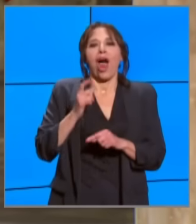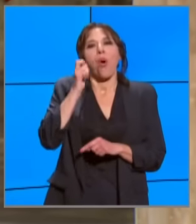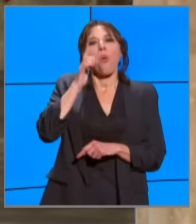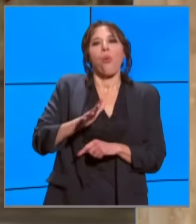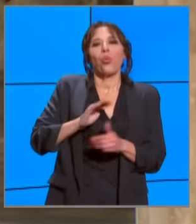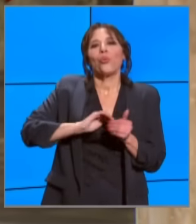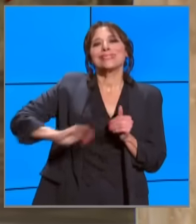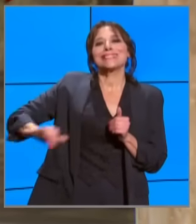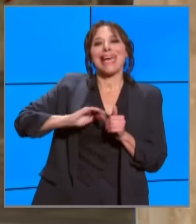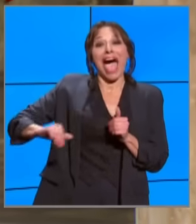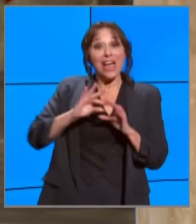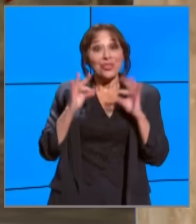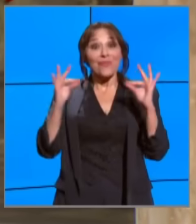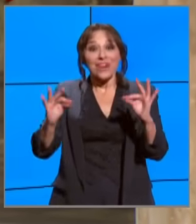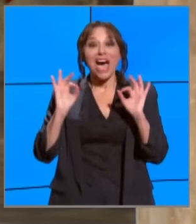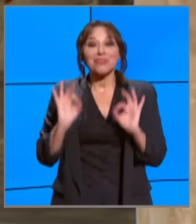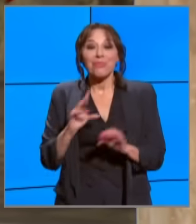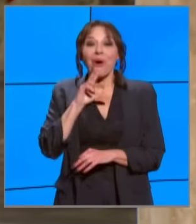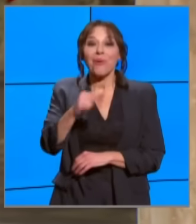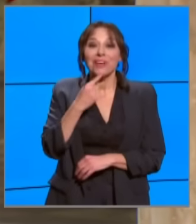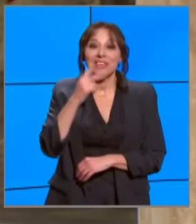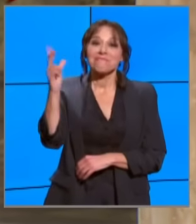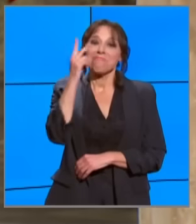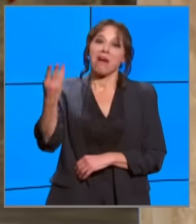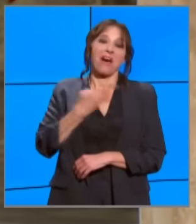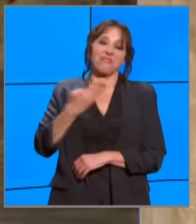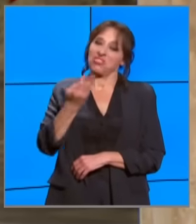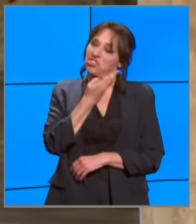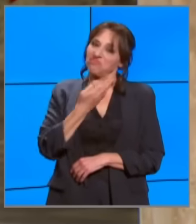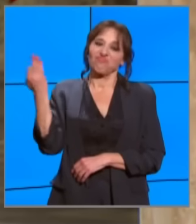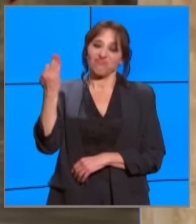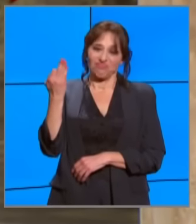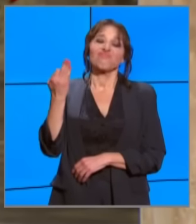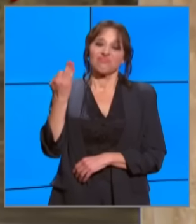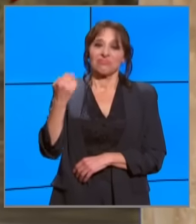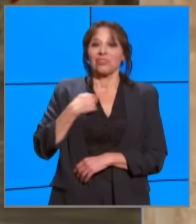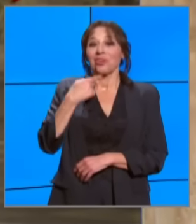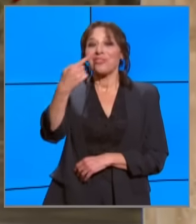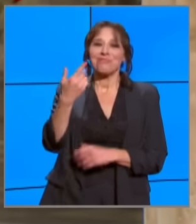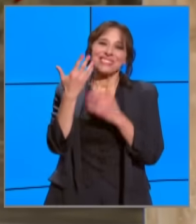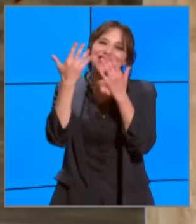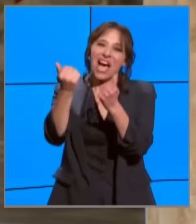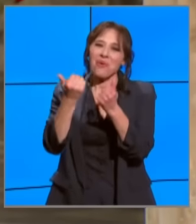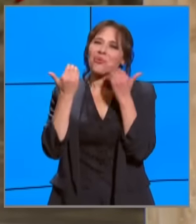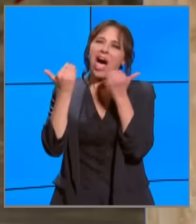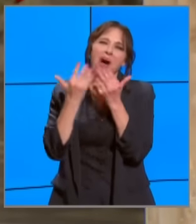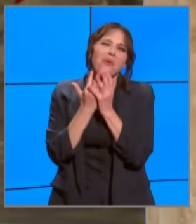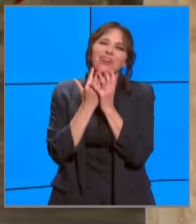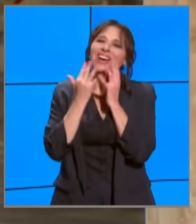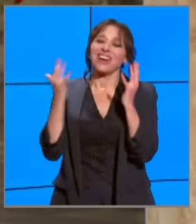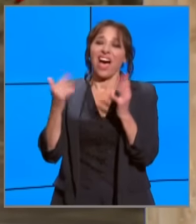efficacemente definita da papa Francesco cui rivolgo un saluto e gli auguri più grandi e che